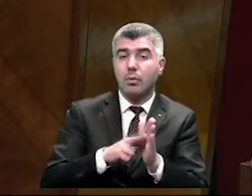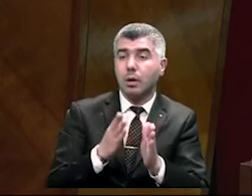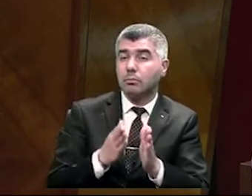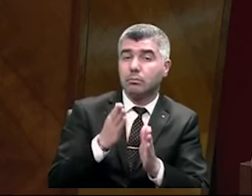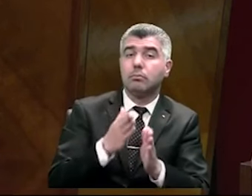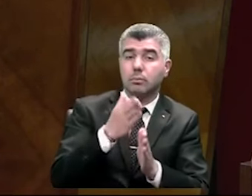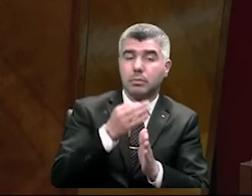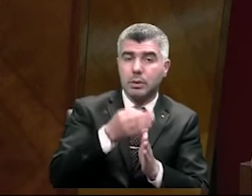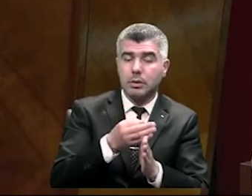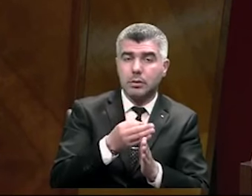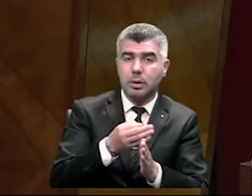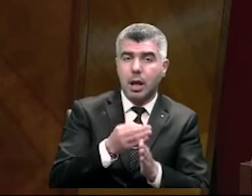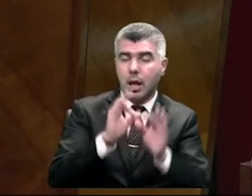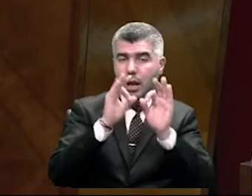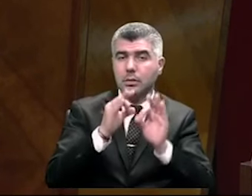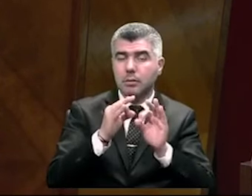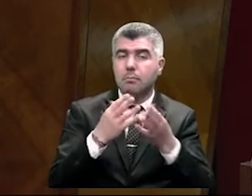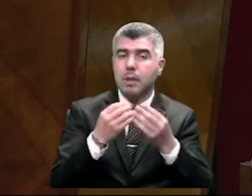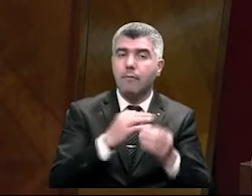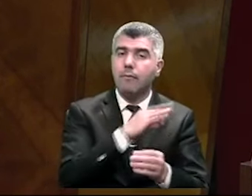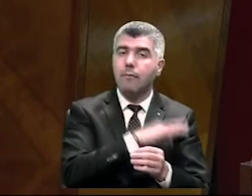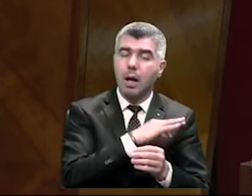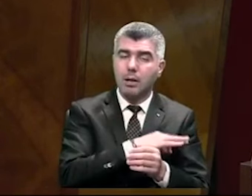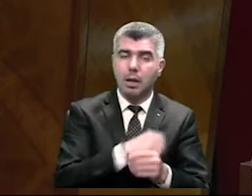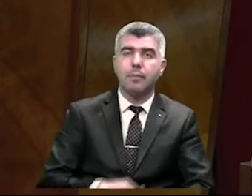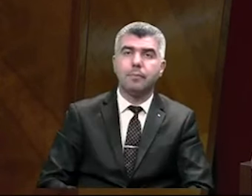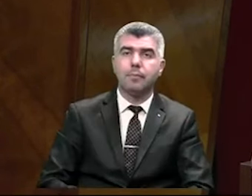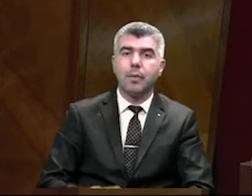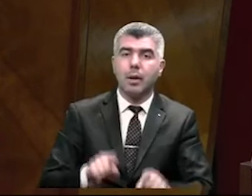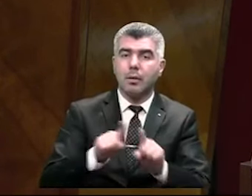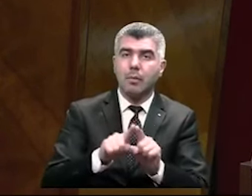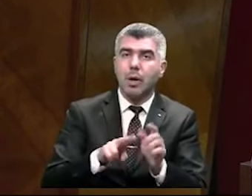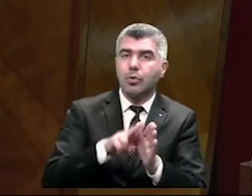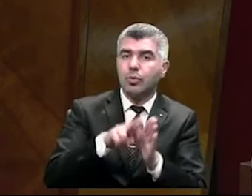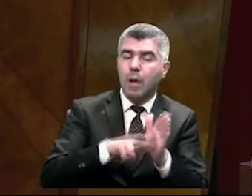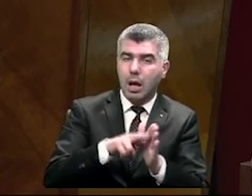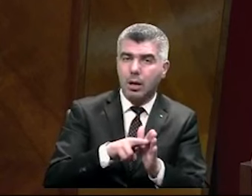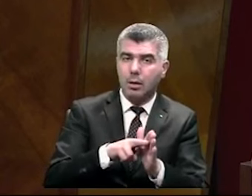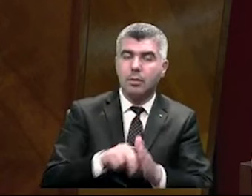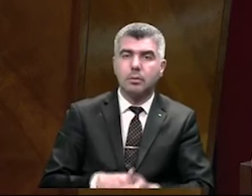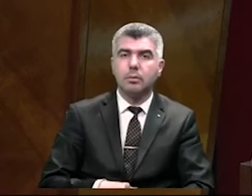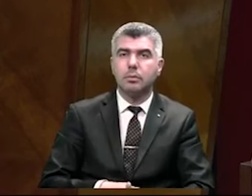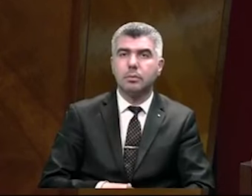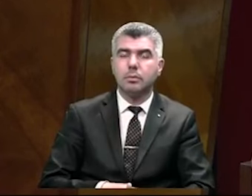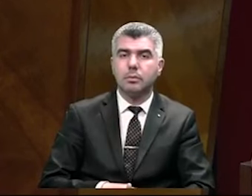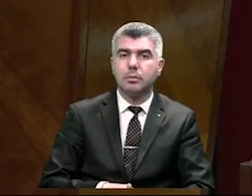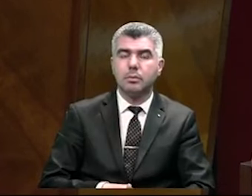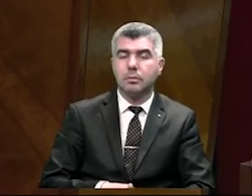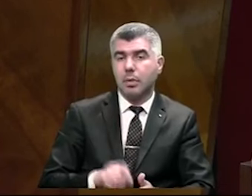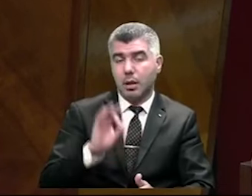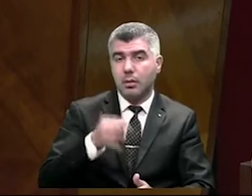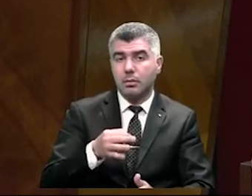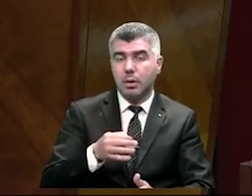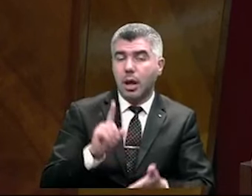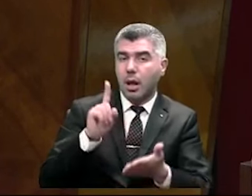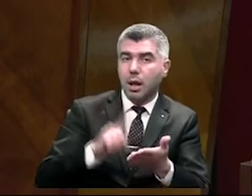بواحد العدد ديال الافادات وجعلت الجهه هي المجال الترابي اللي